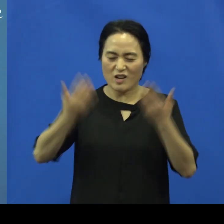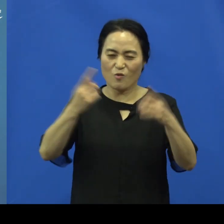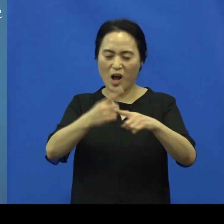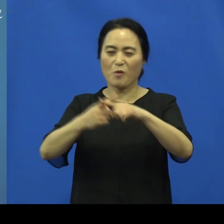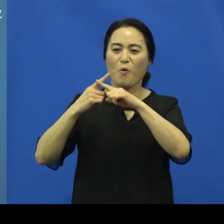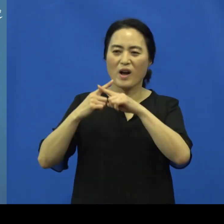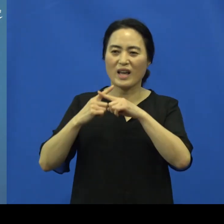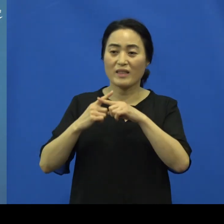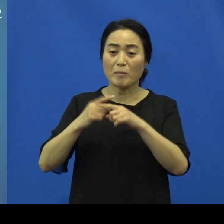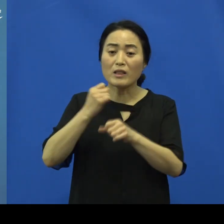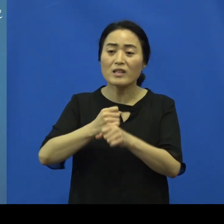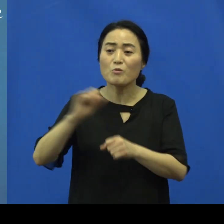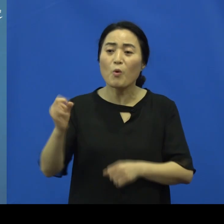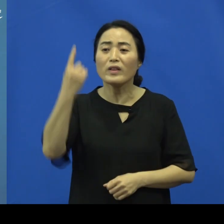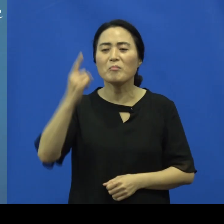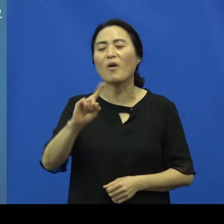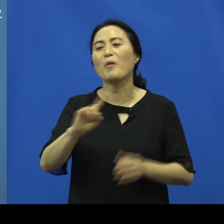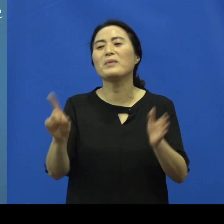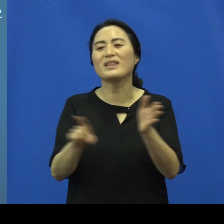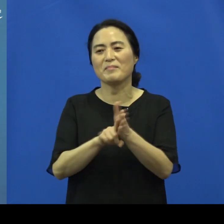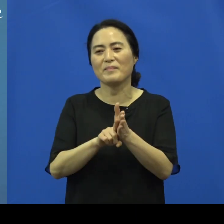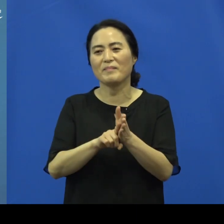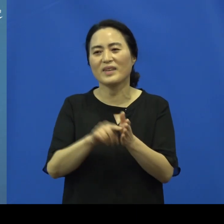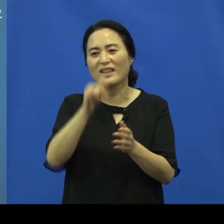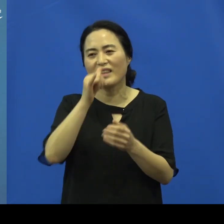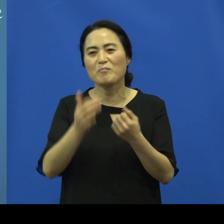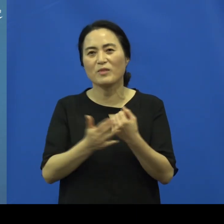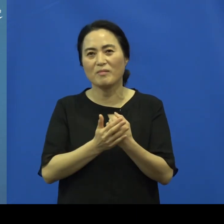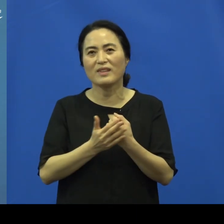믿음을 가지면 보이는 게 있어요. 그리고 대가를 지불 한다는 거죠.